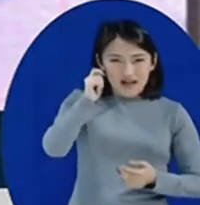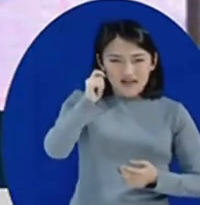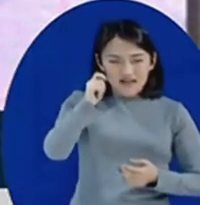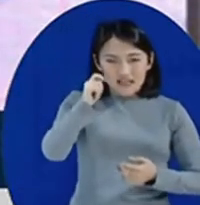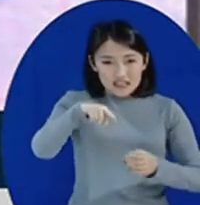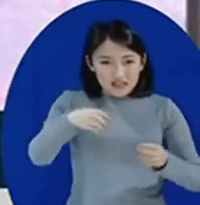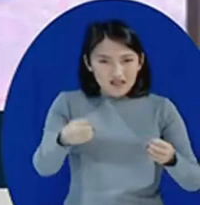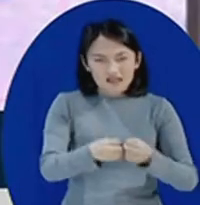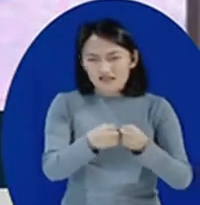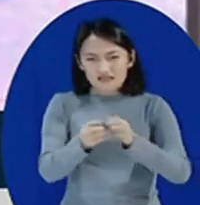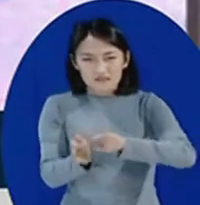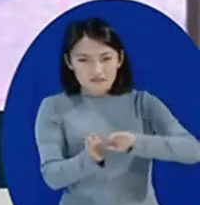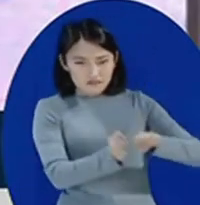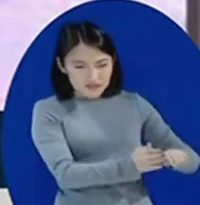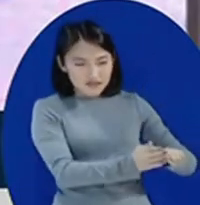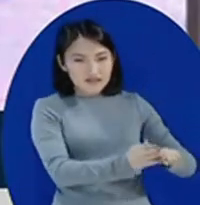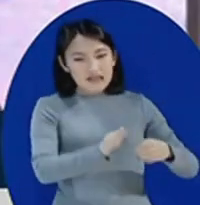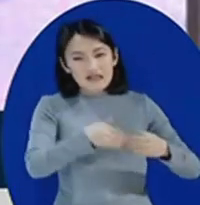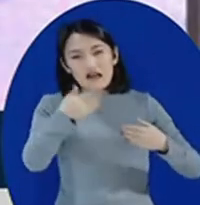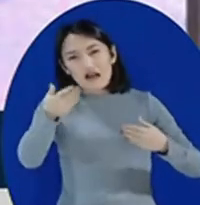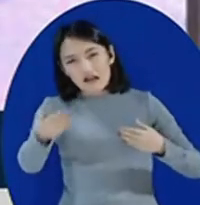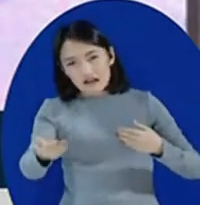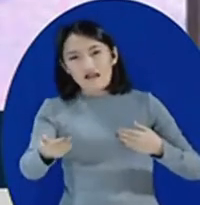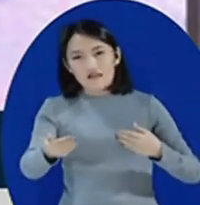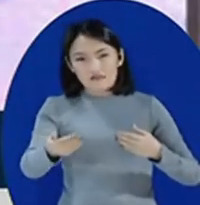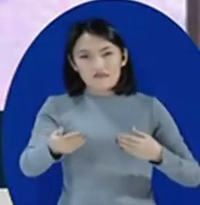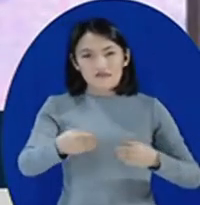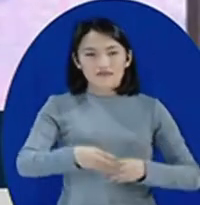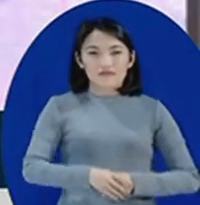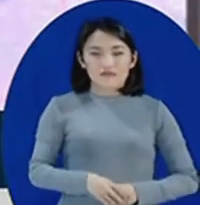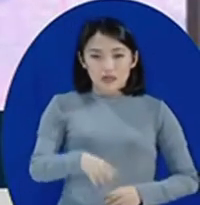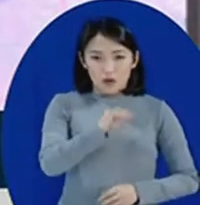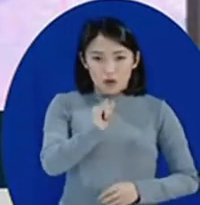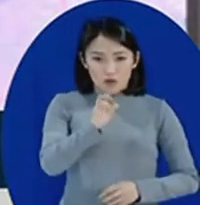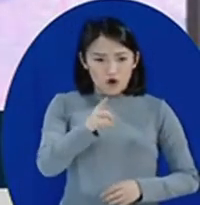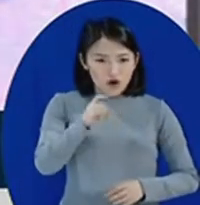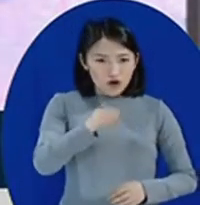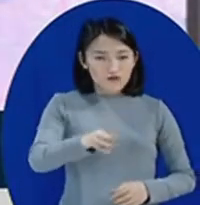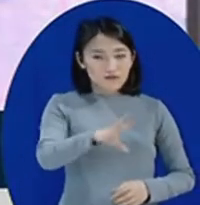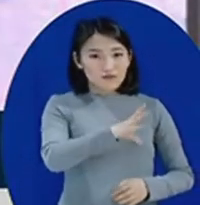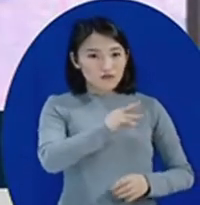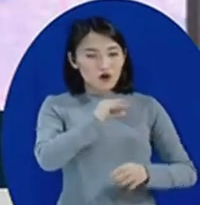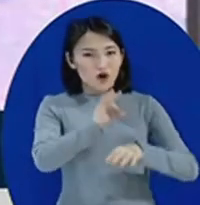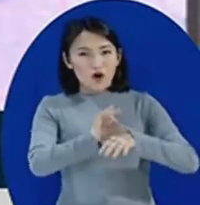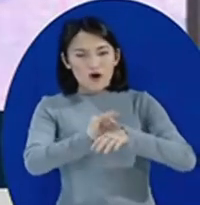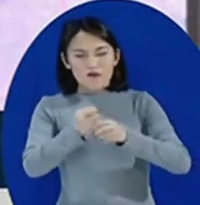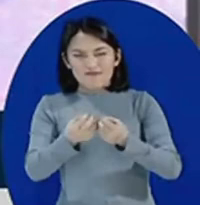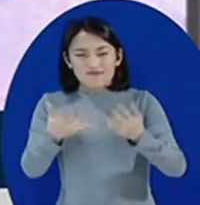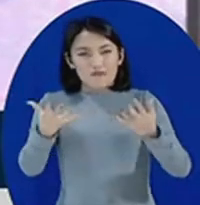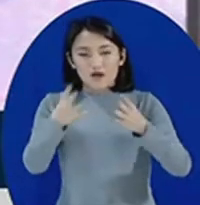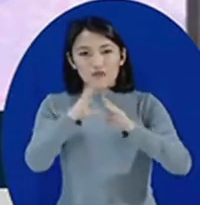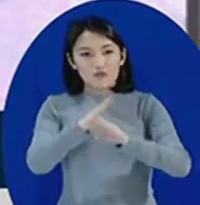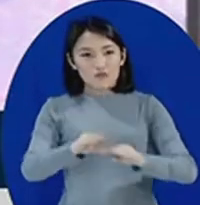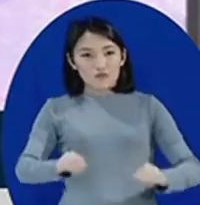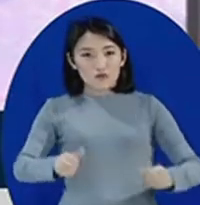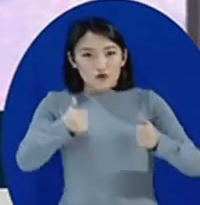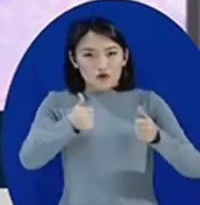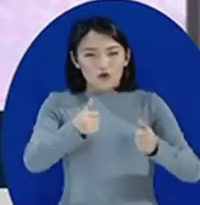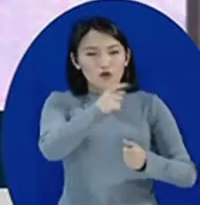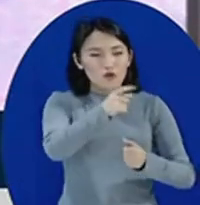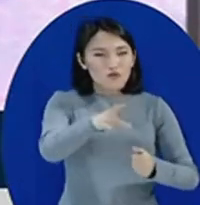хойшлуулах дараа нь одоо шинэ 4 5 сар хот маань одоо эрүүл сар болсны дараа бол иргэд маань тэр өдр сулраа